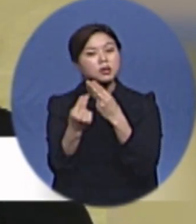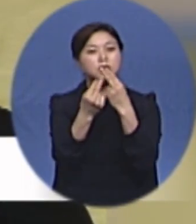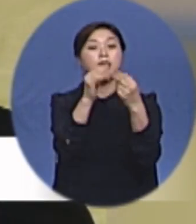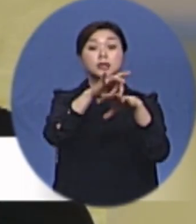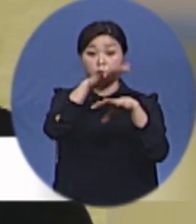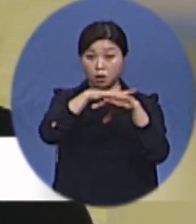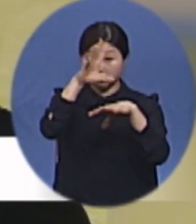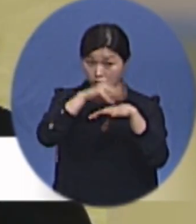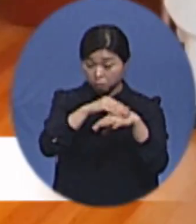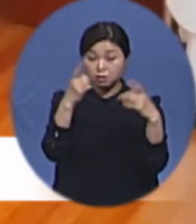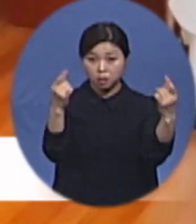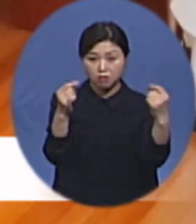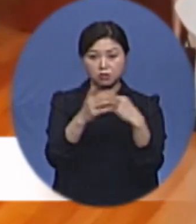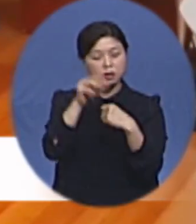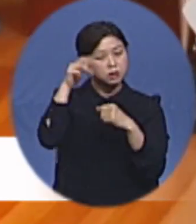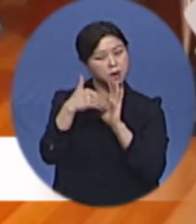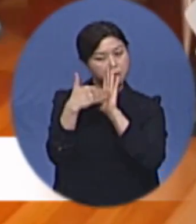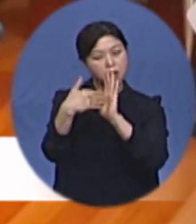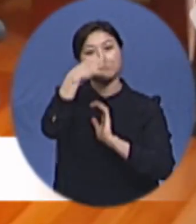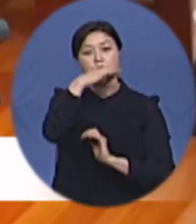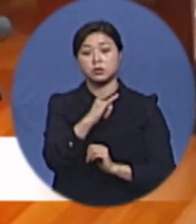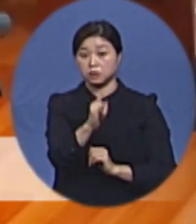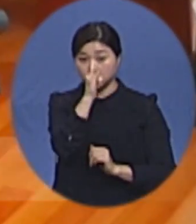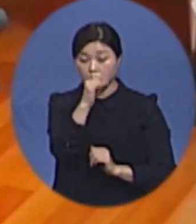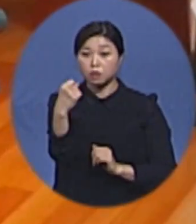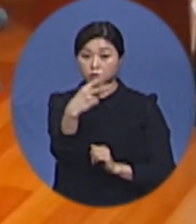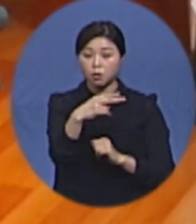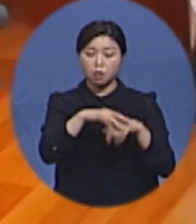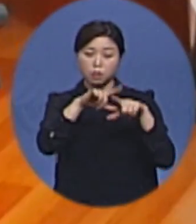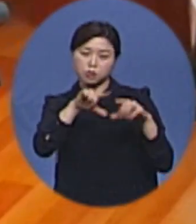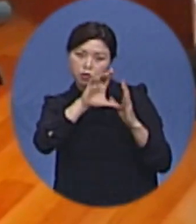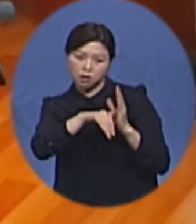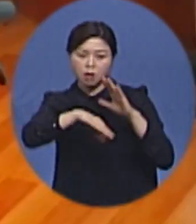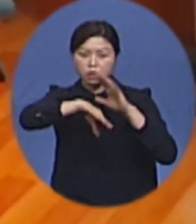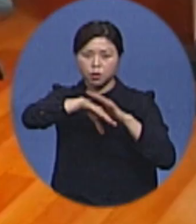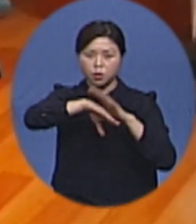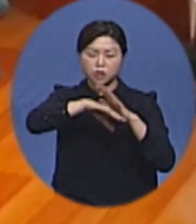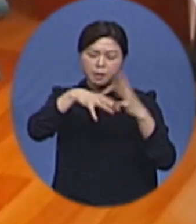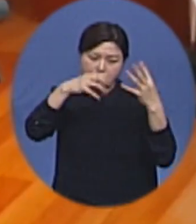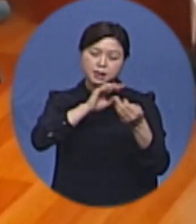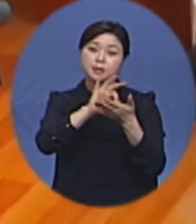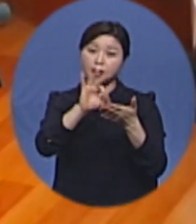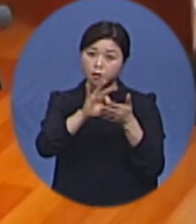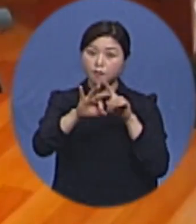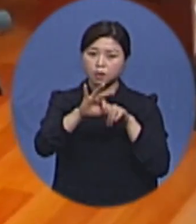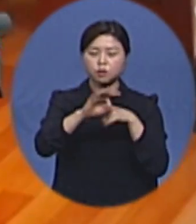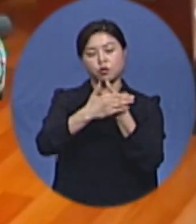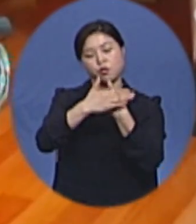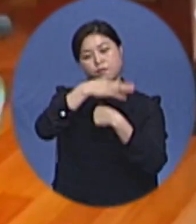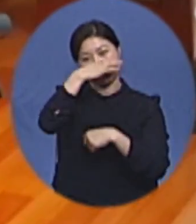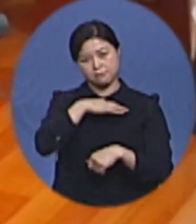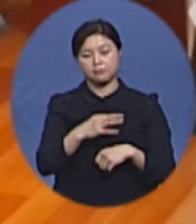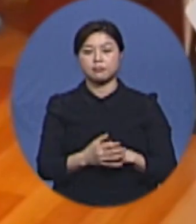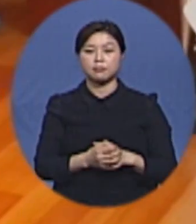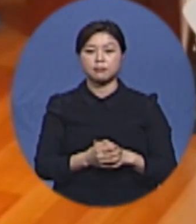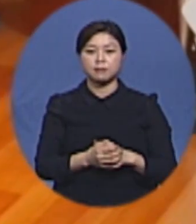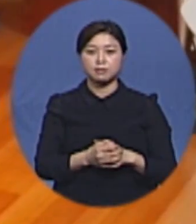되므로 치매를 예방하는 데 효과적이고, 평상시 손을 자주 사용하는 것도 많은 도움이 된다고